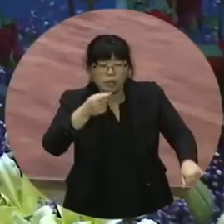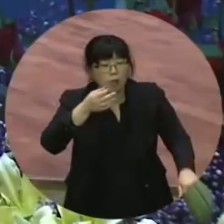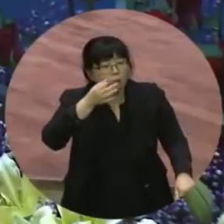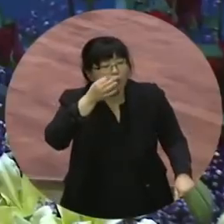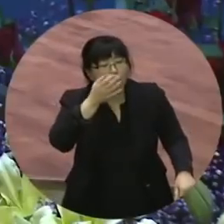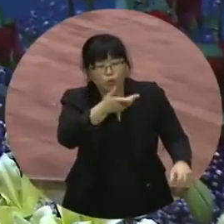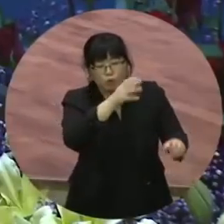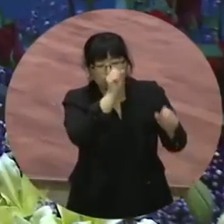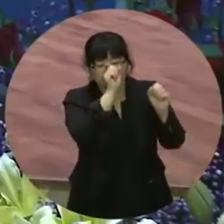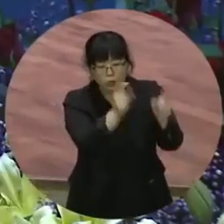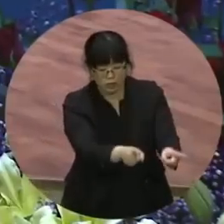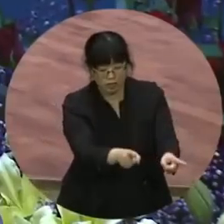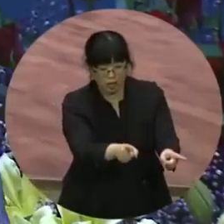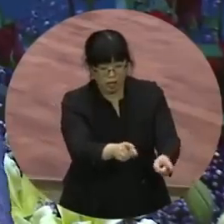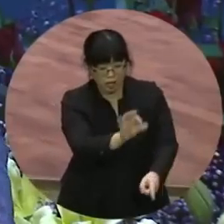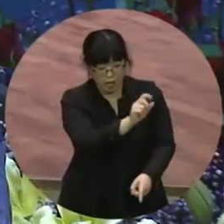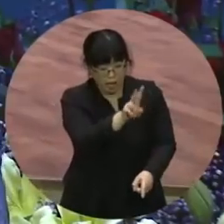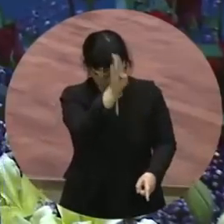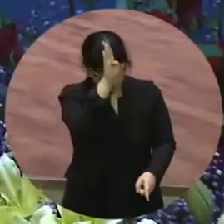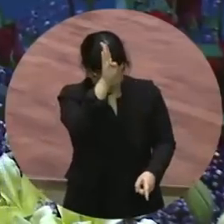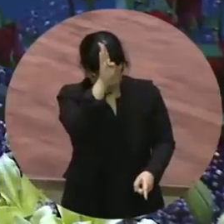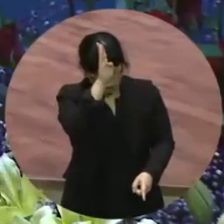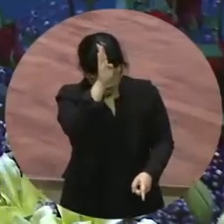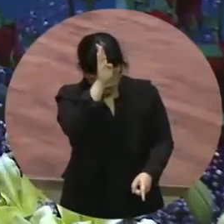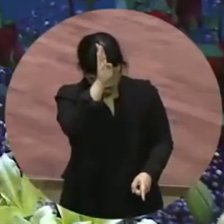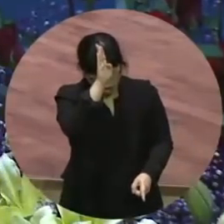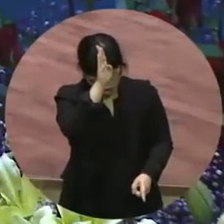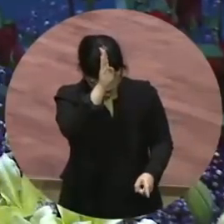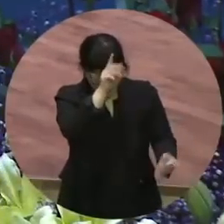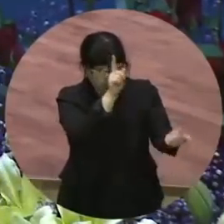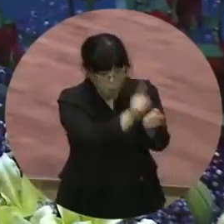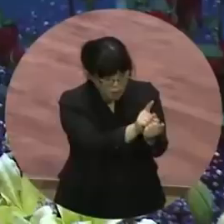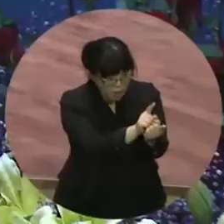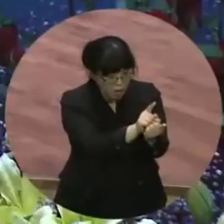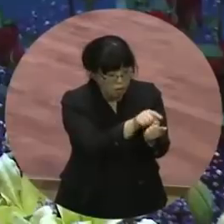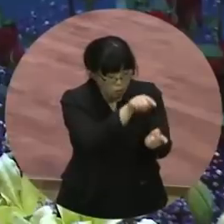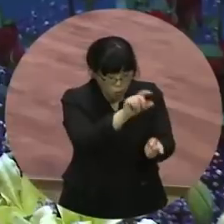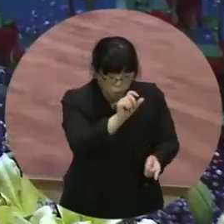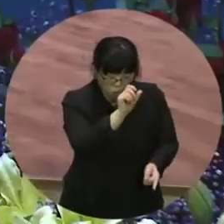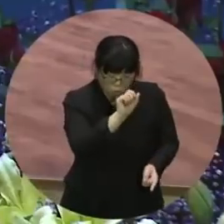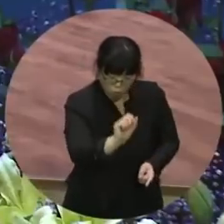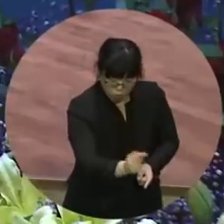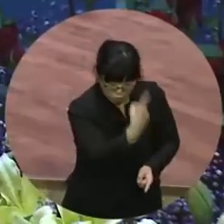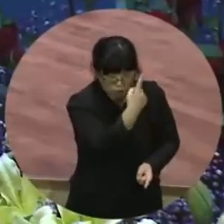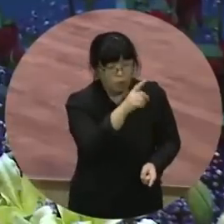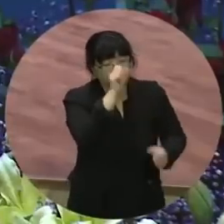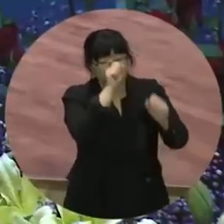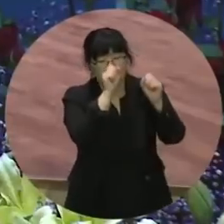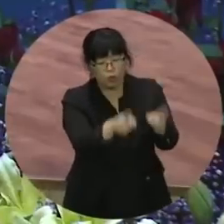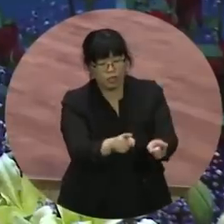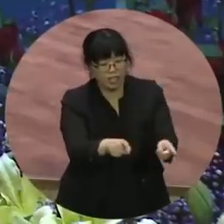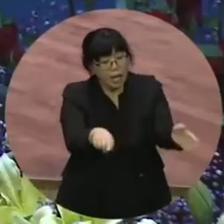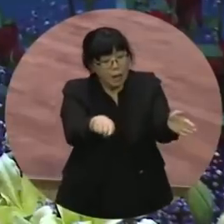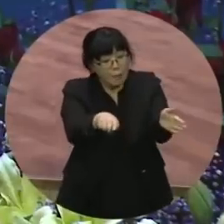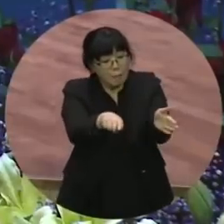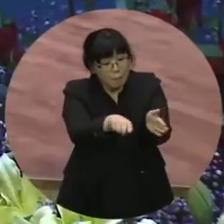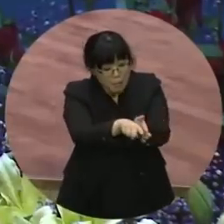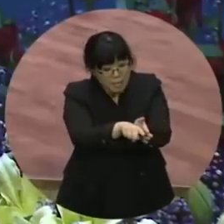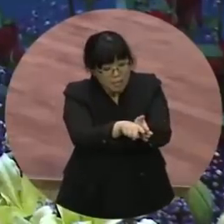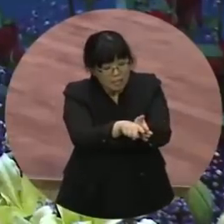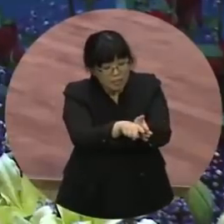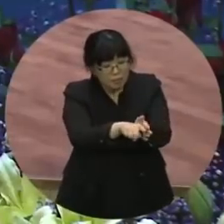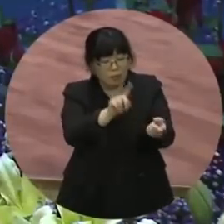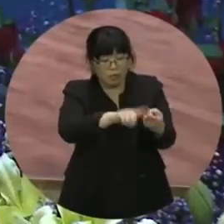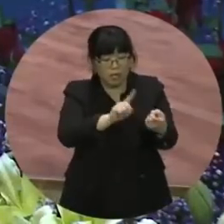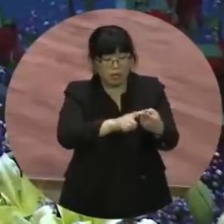정말로 변화됐구나. 가족부터 시작해서 주위 사람들이 정말로 빛의 사자로 빛의 자녀로 삶 영향이 빛의 영향을 입히는